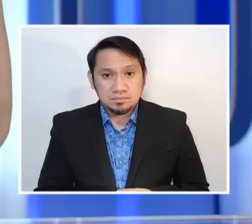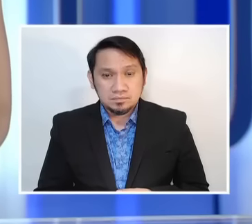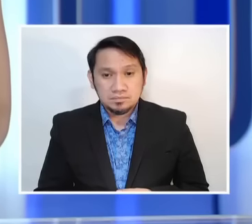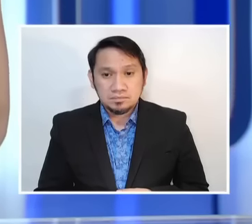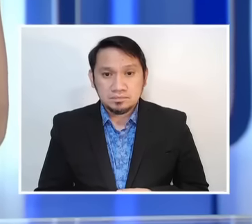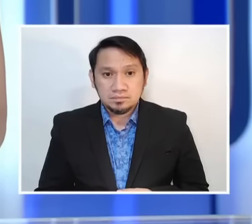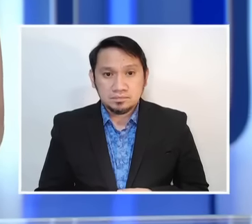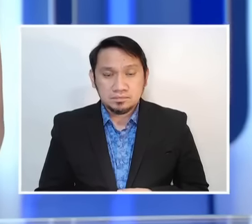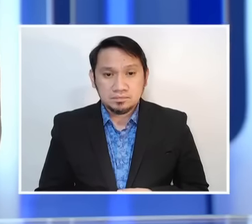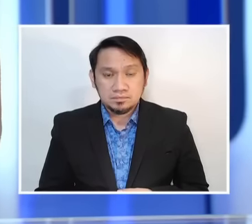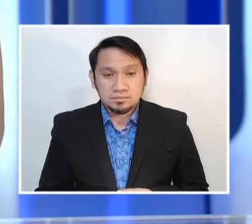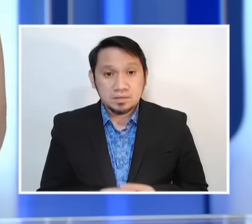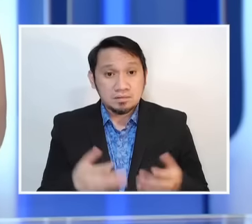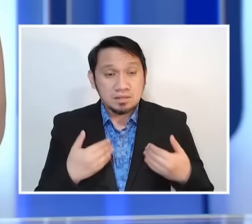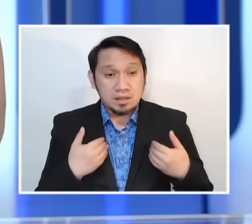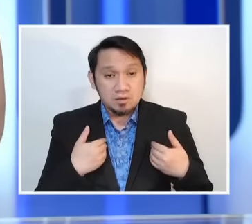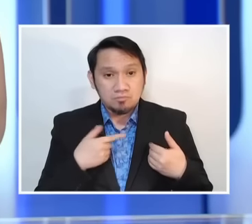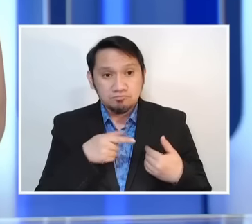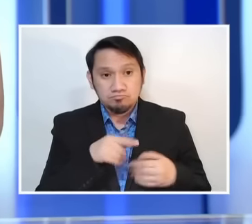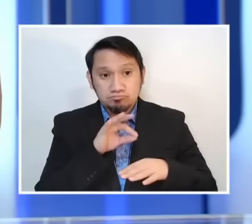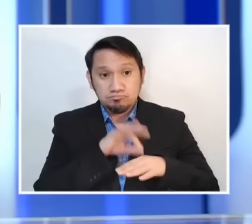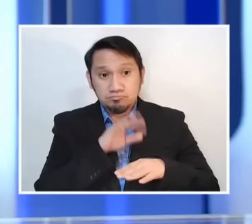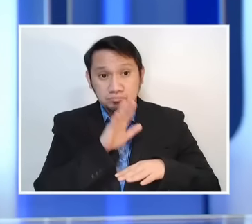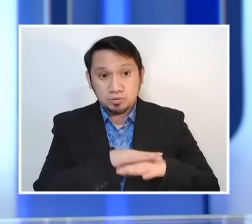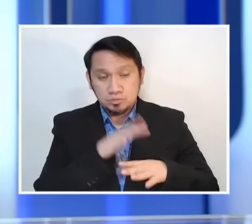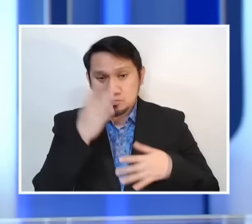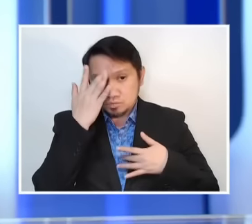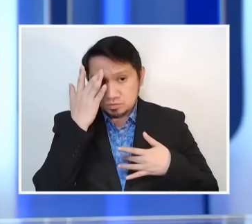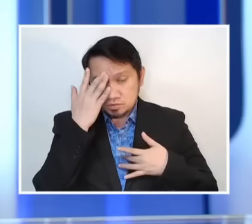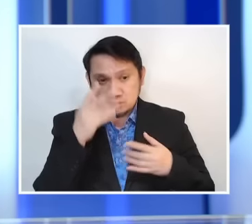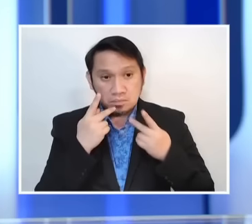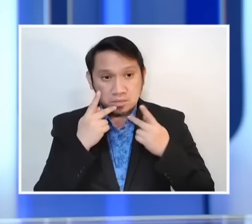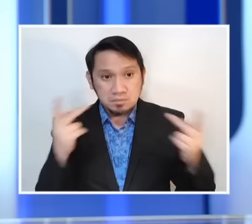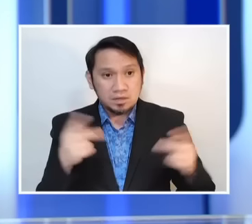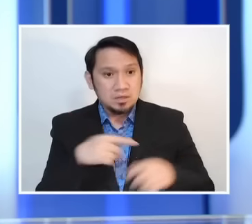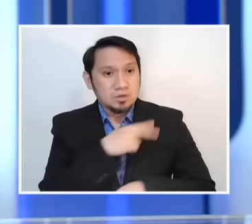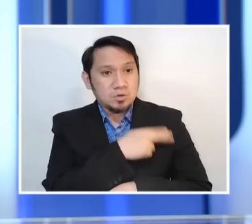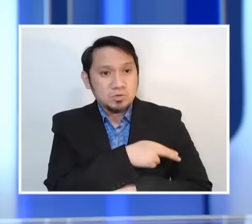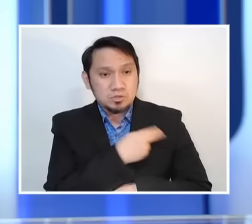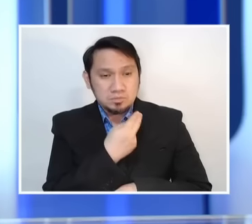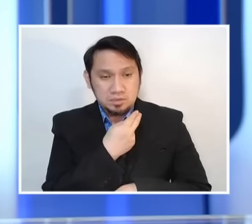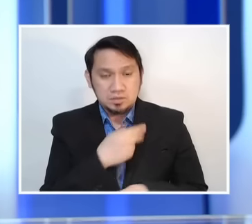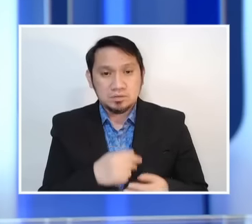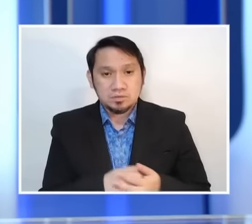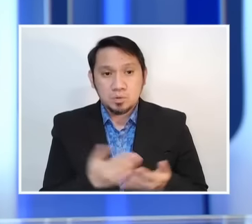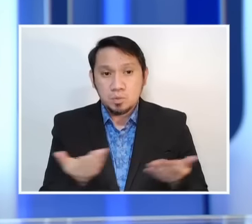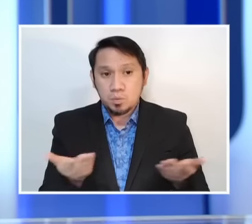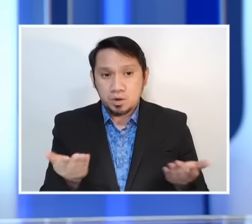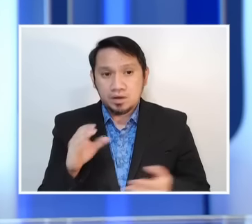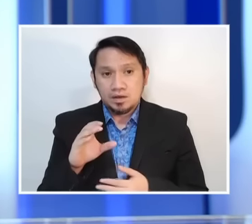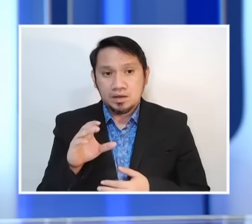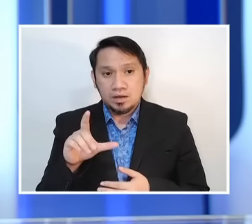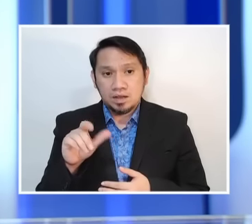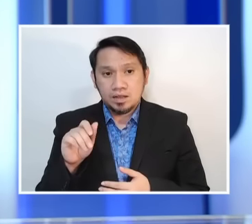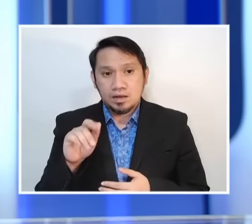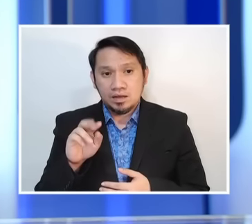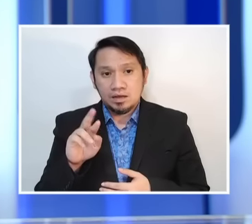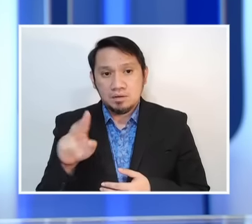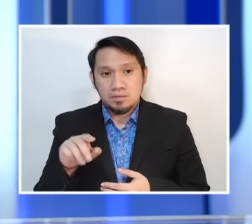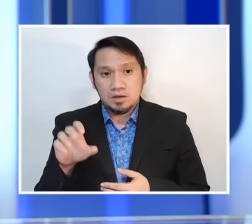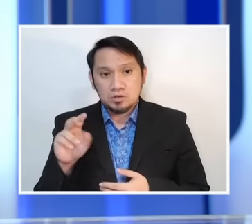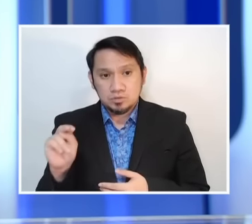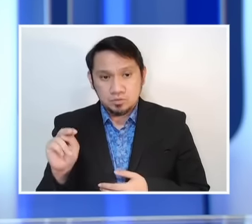Napupuno na ho ng mga pasyente ng dengue ang ilang pampublikong ospital, partikular sa Calabarzon Region. Aminado naman ng